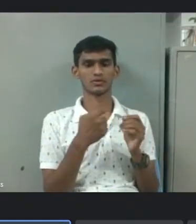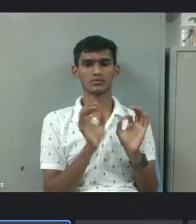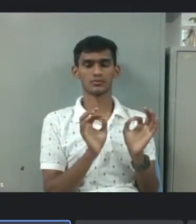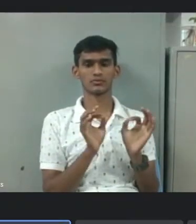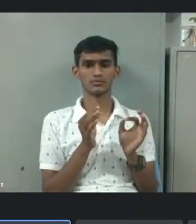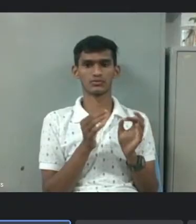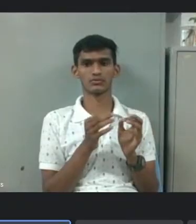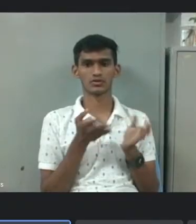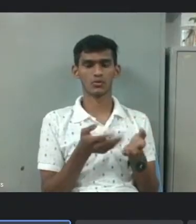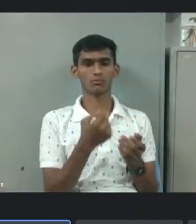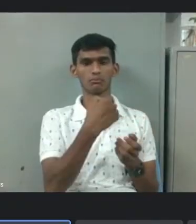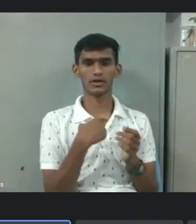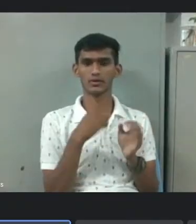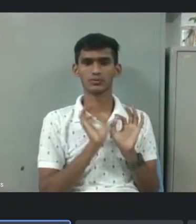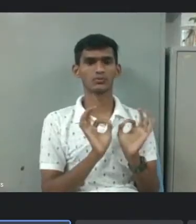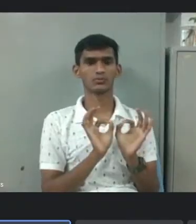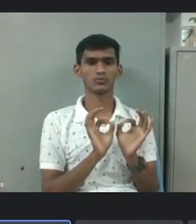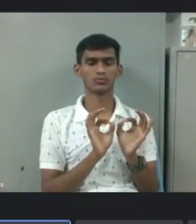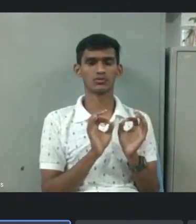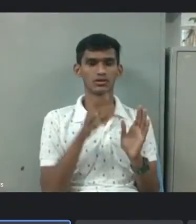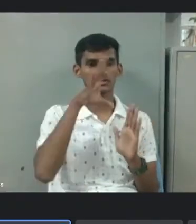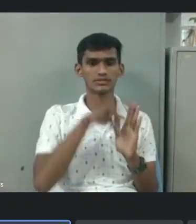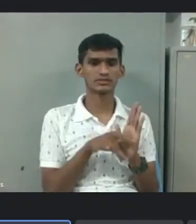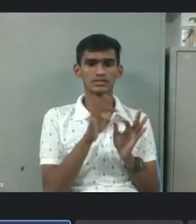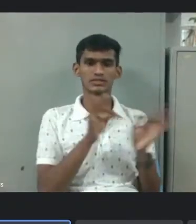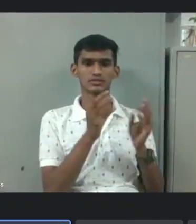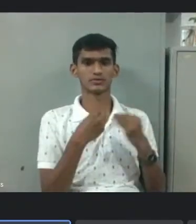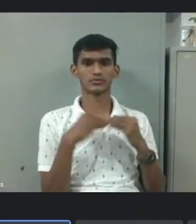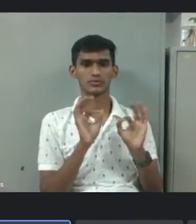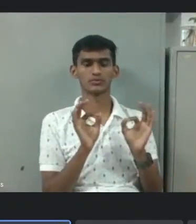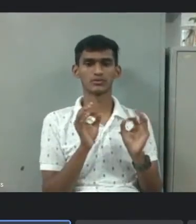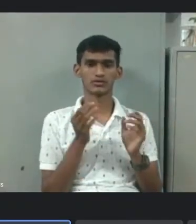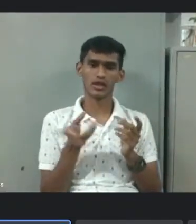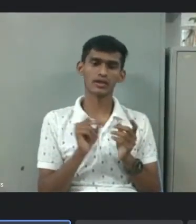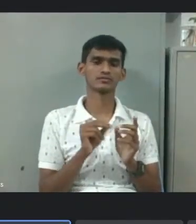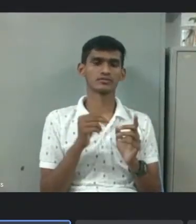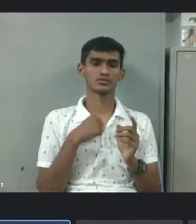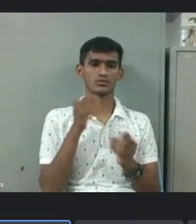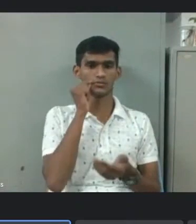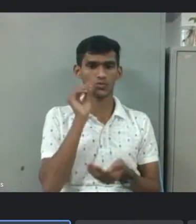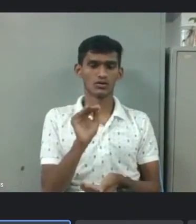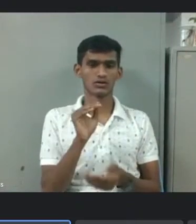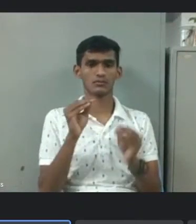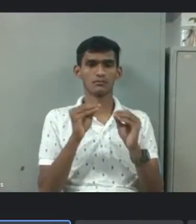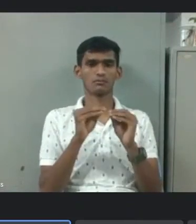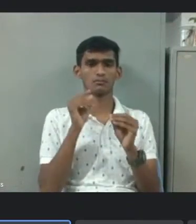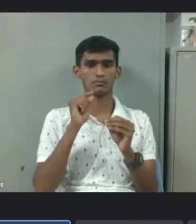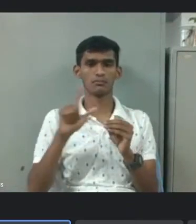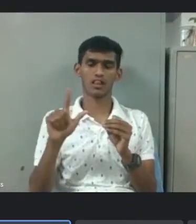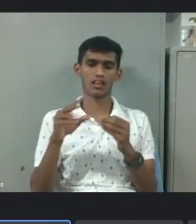പറ്റില്ല പറഞ്ഞിട്ട് എനിക്ക് മെസ്സേജ് വന്നു. വേറെ ഒന്നും അവര് പറയുന്നില്ല. വീണ്ടും ഞാന് മകന്റെ ബില്ലൊക്കെ അയച്ചു കൊടുത്തു,